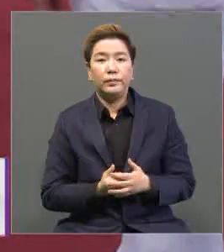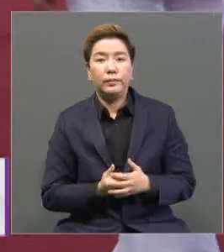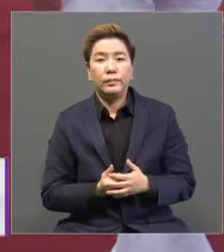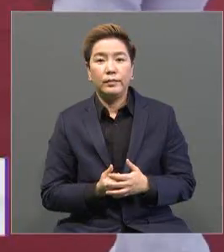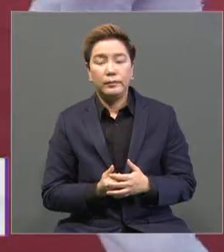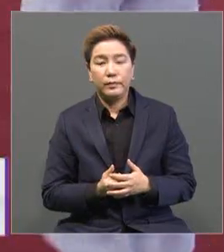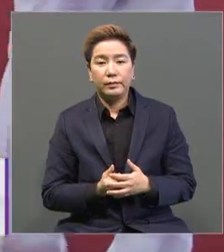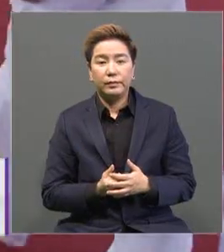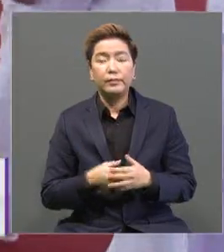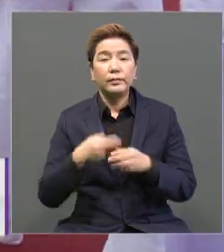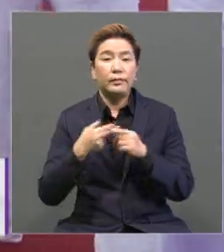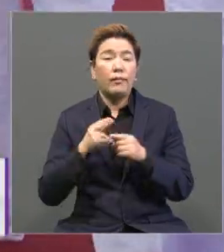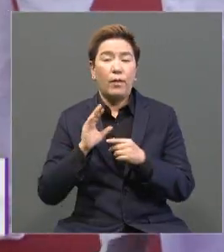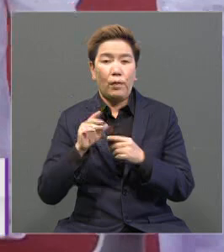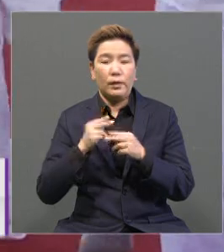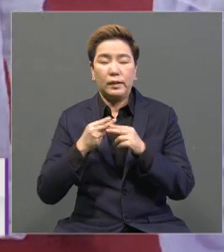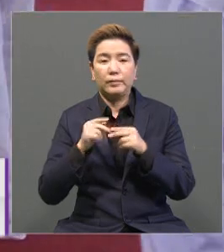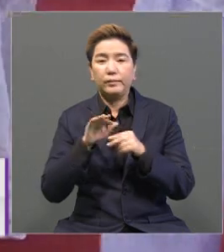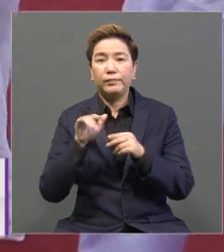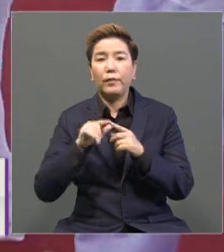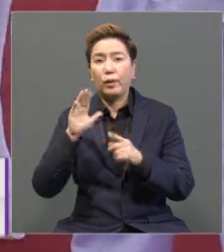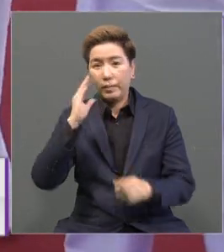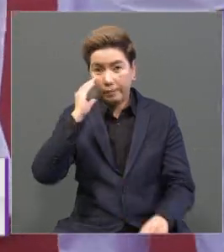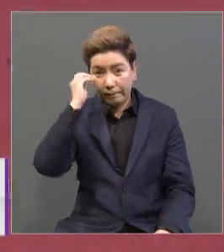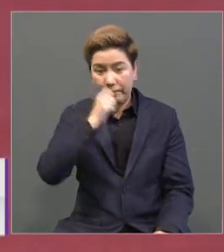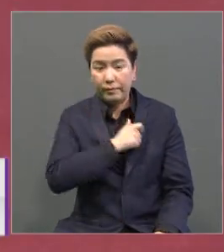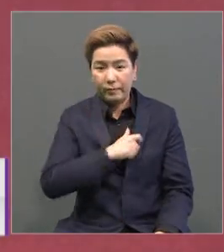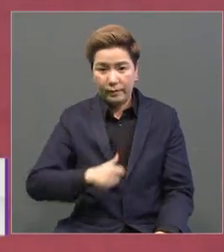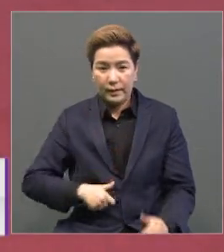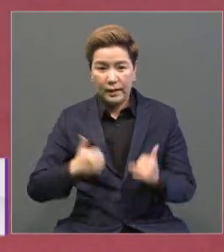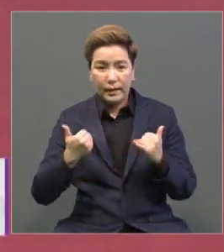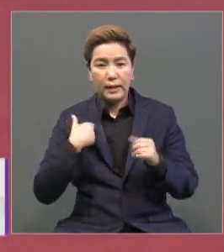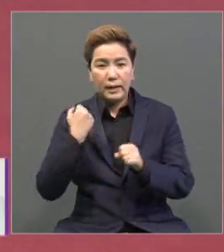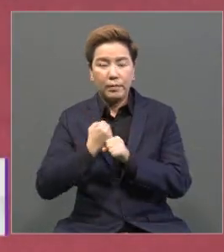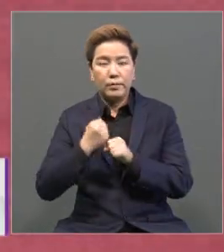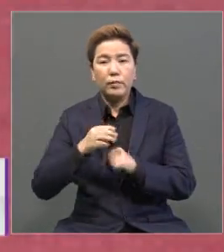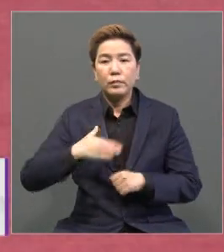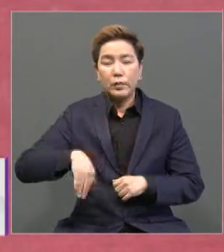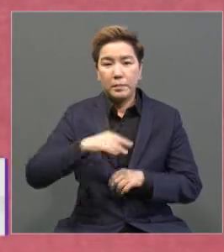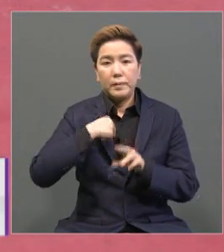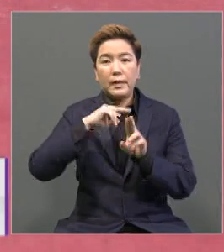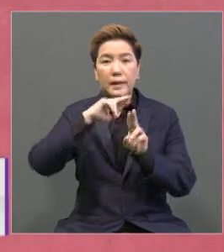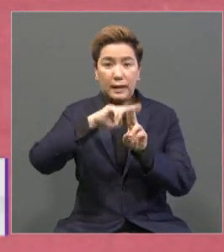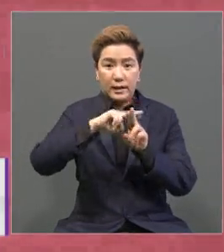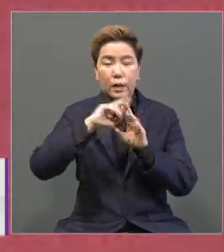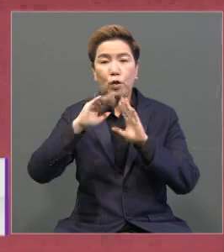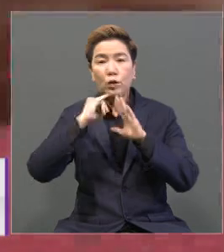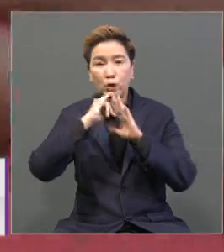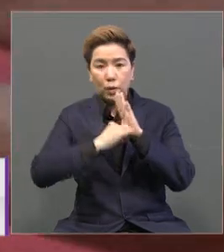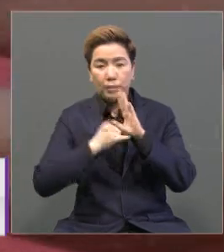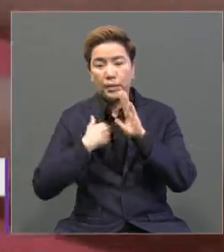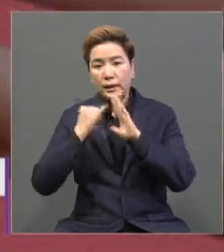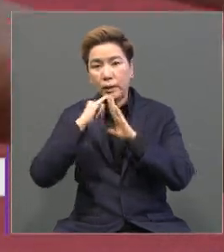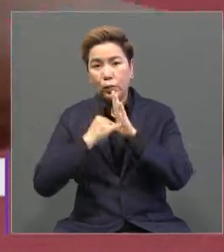กรมหลวงราชสาริณีสิริพัฒน์มหาวัชรราชธิดาซึ่งในงานนี้ก็มีนายกเหล่ากาชาดจังหวัดรองผู้ว่าราชการจังหวัด